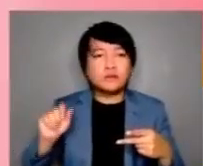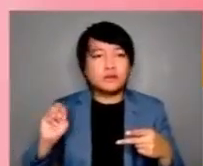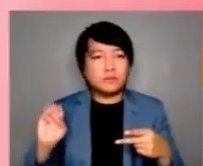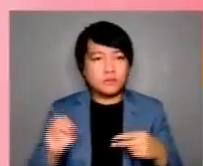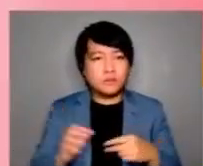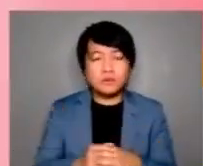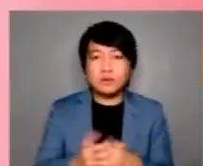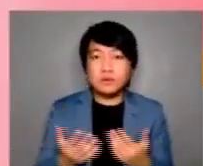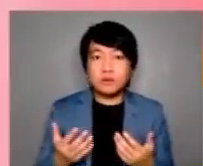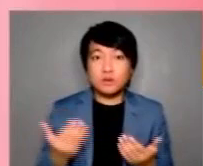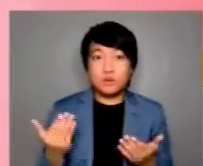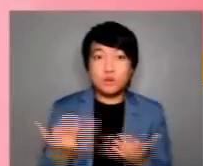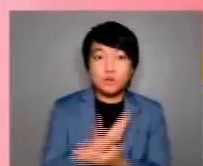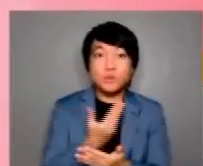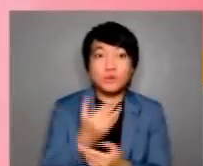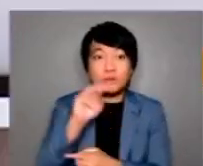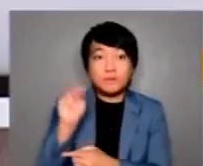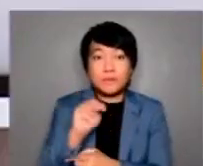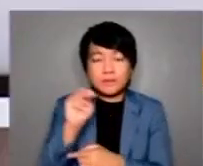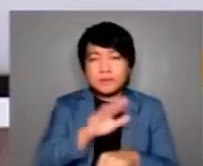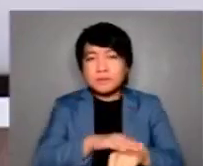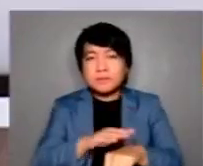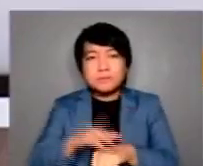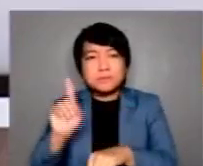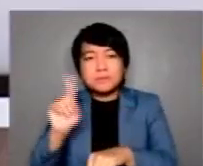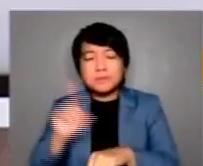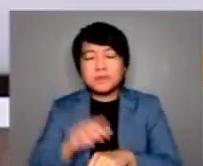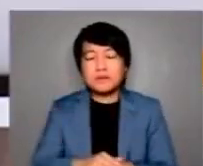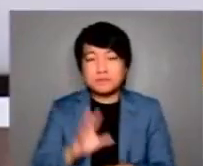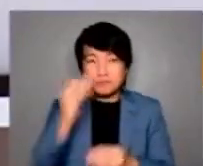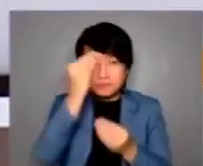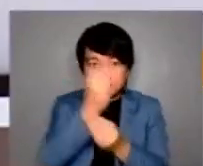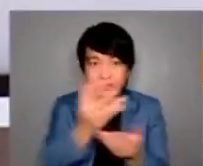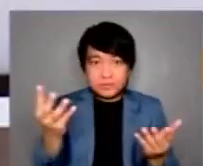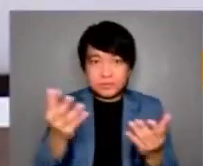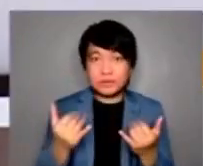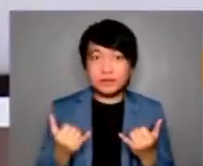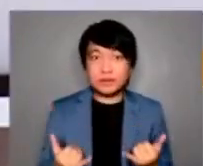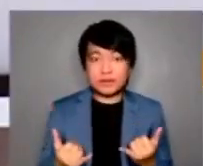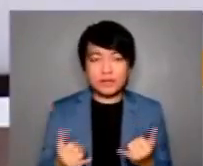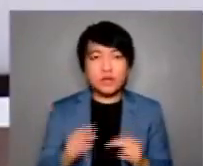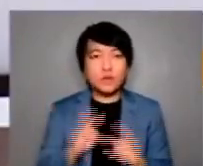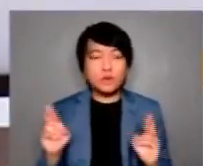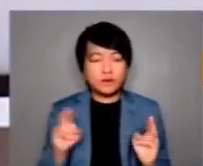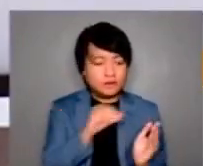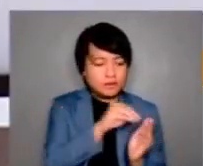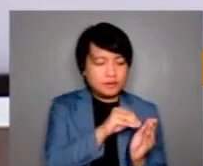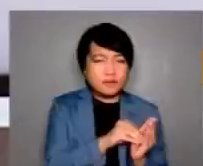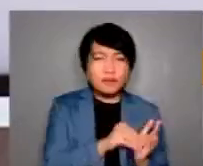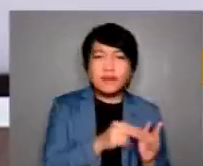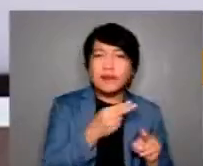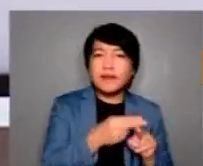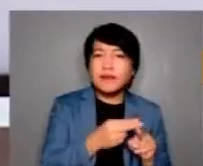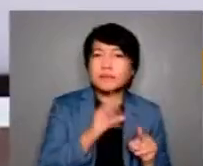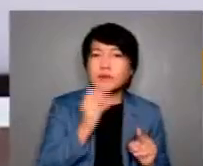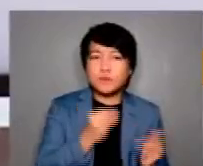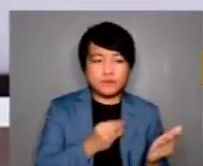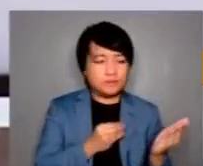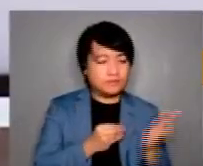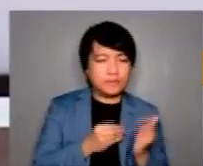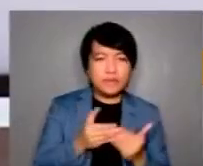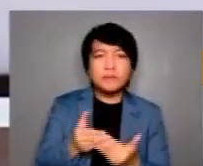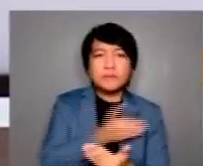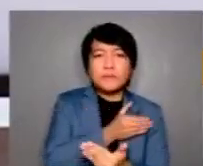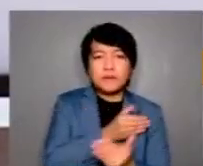eleksyon sa lunes Chairman sa inyo na po mas maganda po siguro Gumawa na tayo ng ating kodigo huwag na po tayong umasa doun sa pamimigay sa atin at the same time Meron po